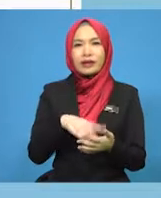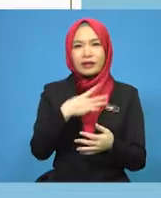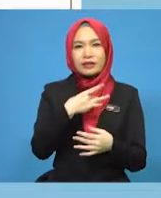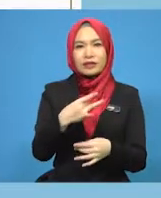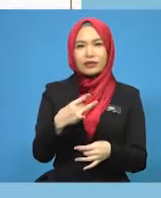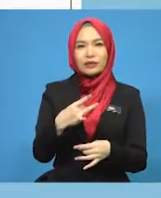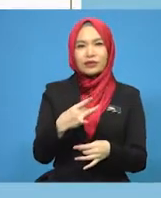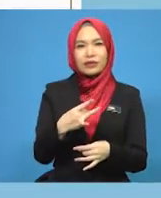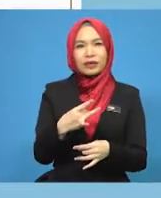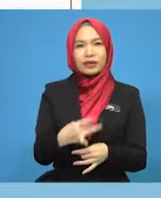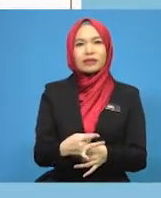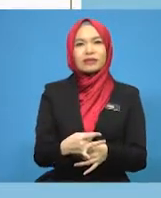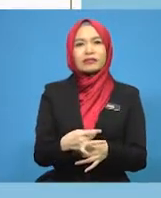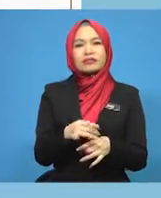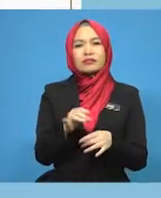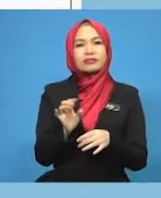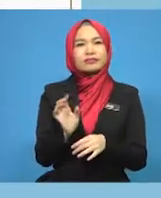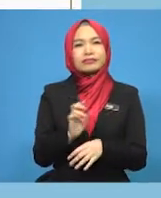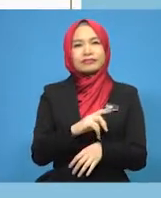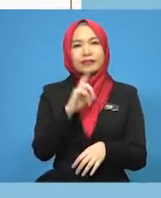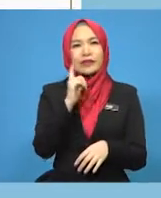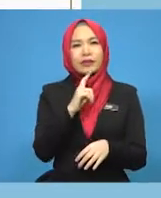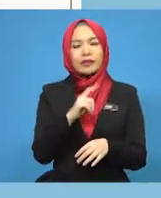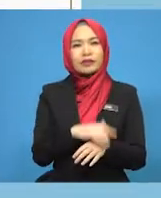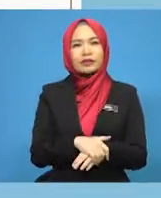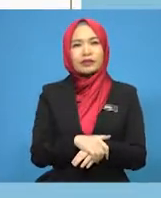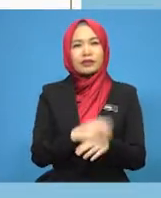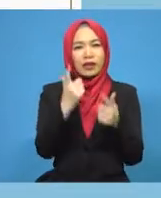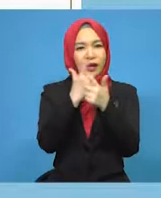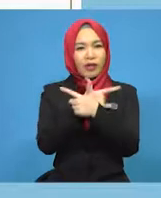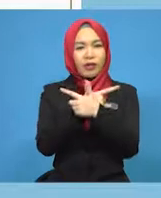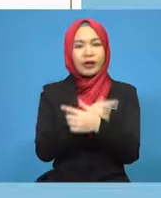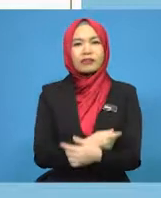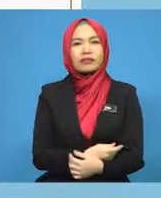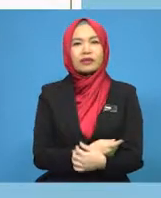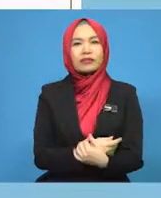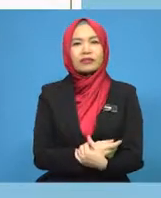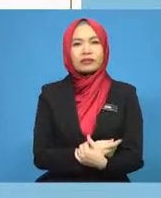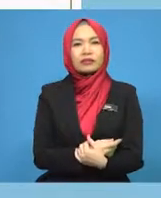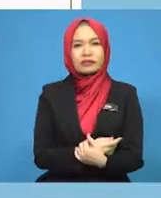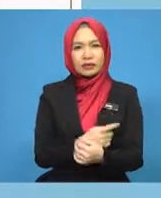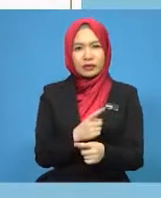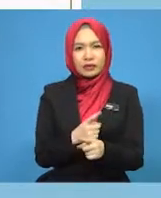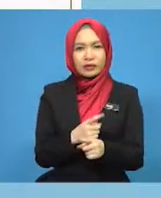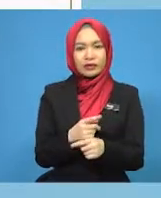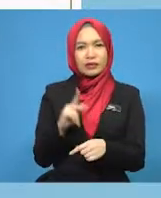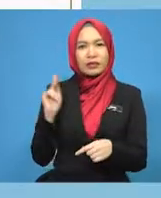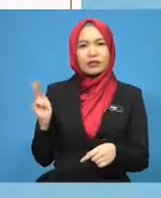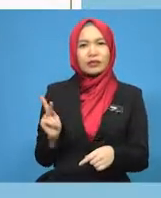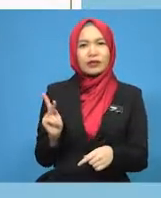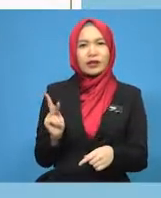dan tidak suka dibantah. Warna ini memiliki daya tarikan yang kuat kerana mampu merangsang pandangan